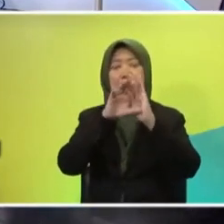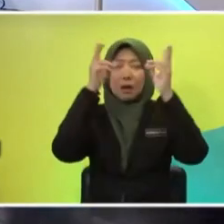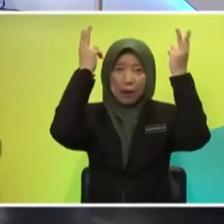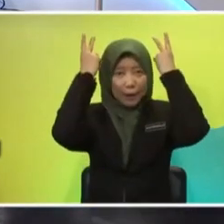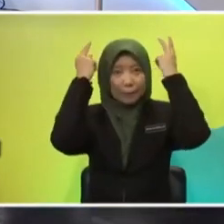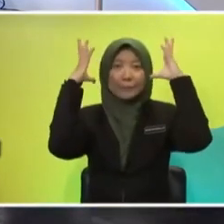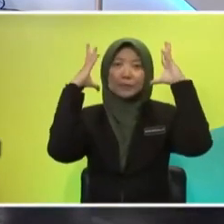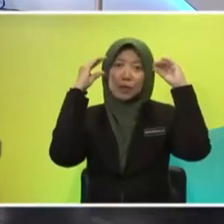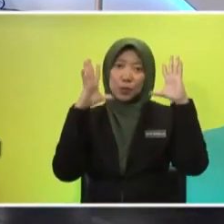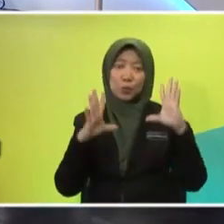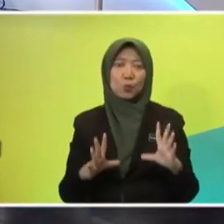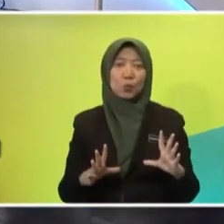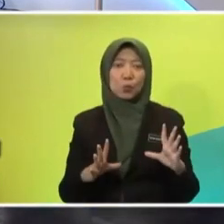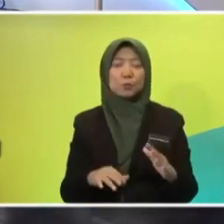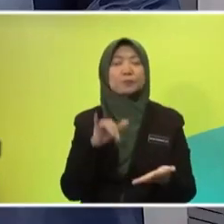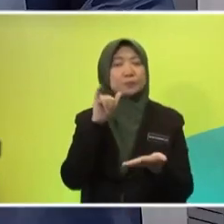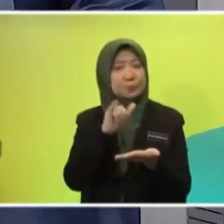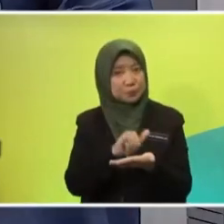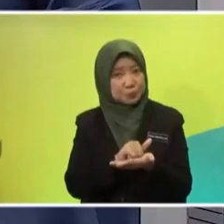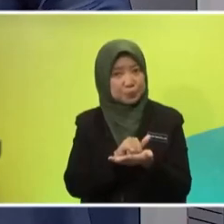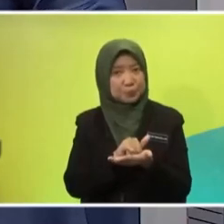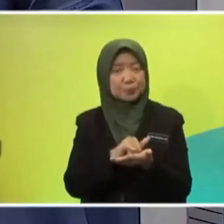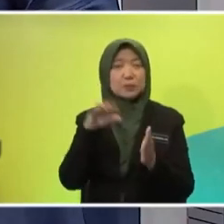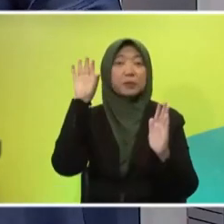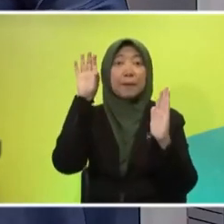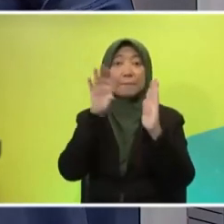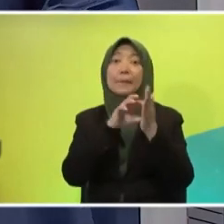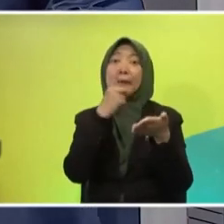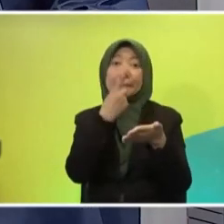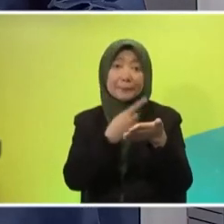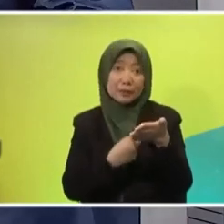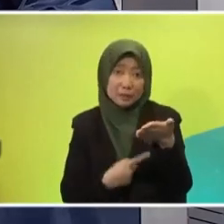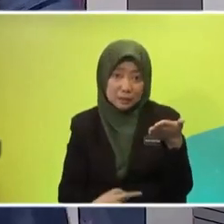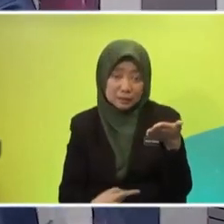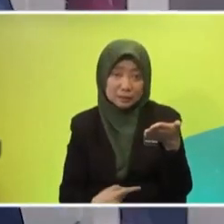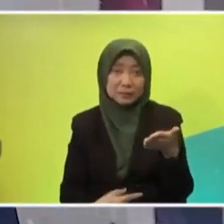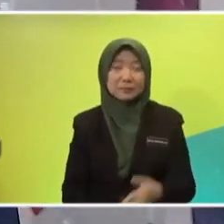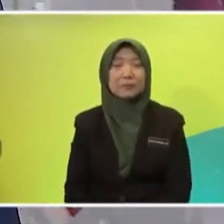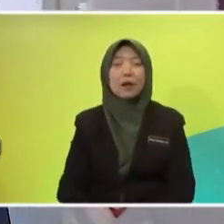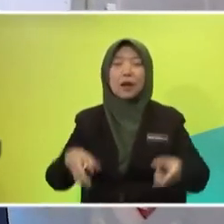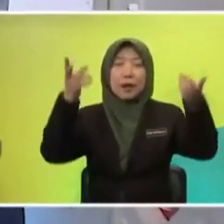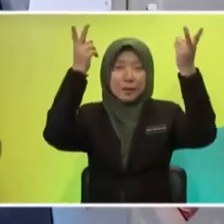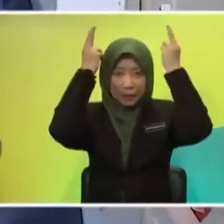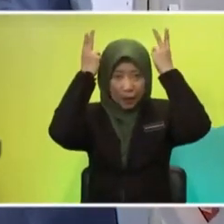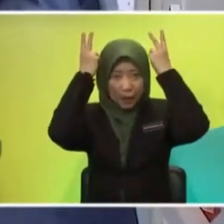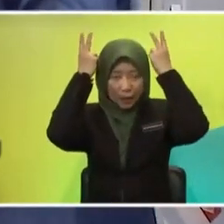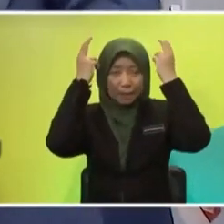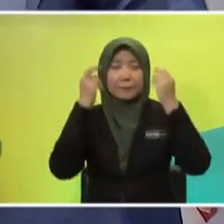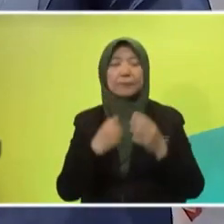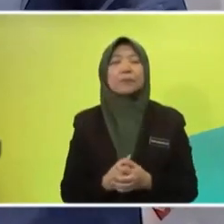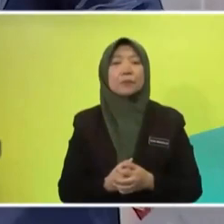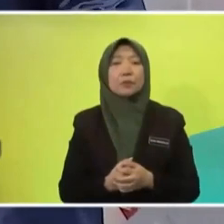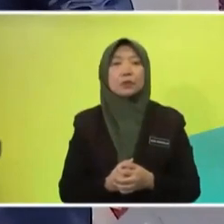Okey, murid-murid. Okey, ini ialah gambar anak yang telah Cikgu lukiskan. Baiklah, kita ke